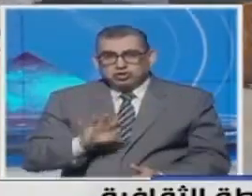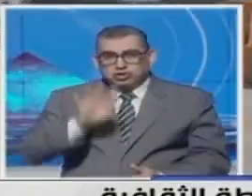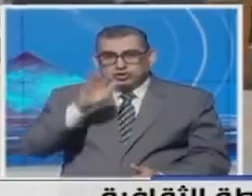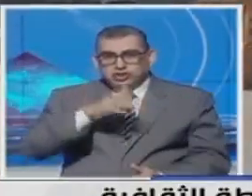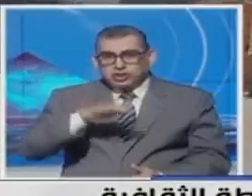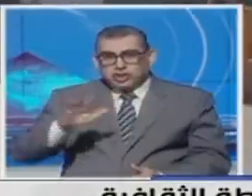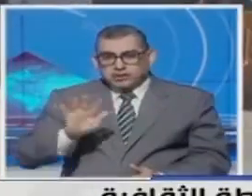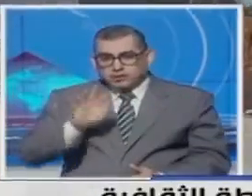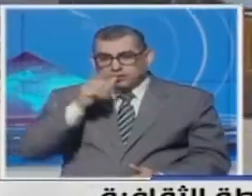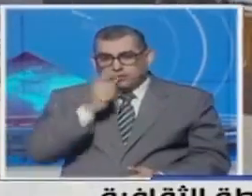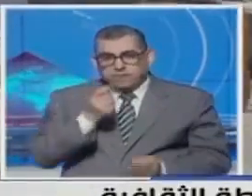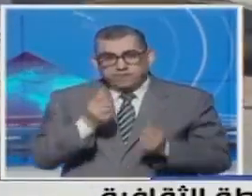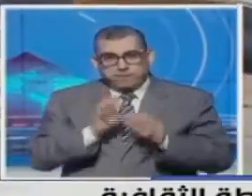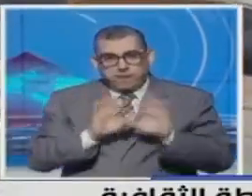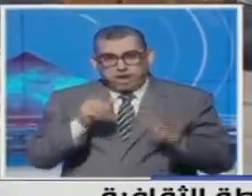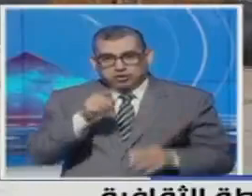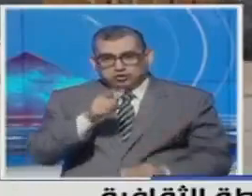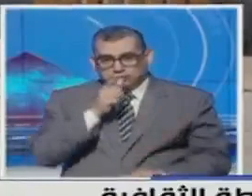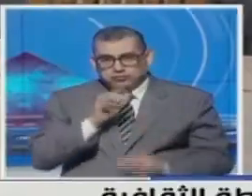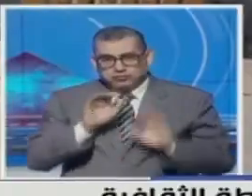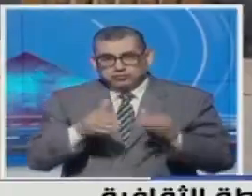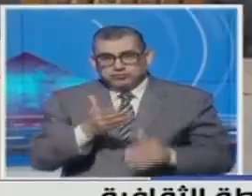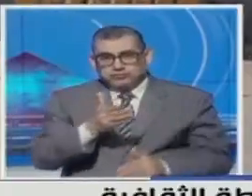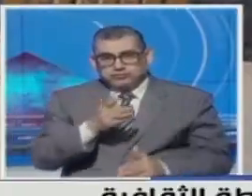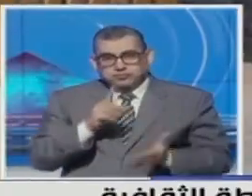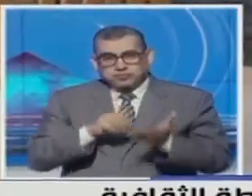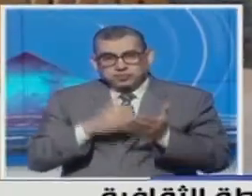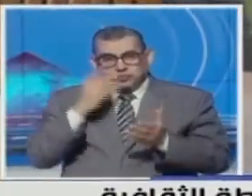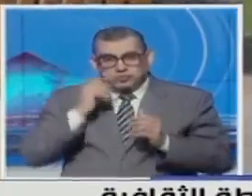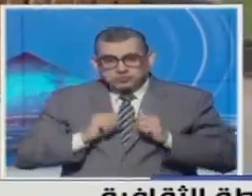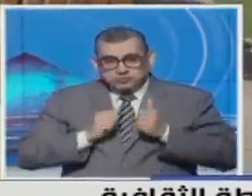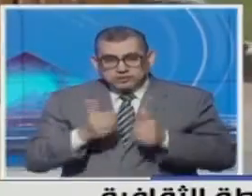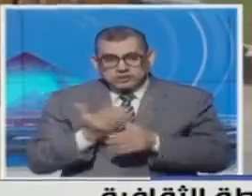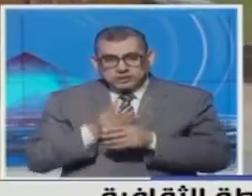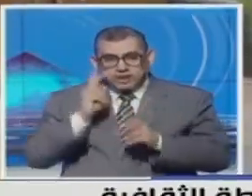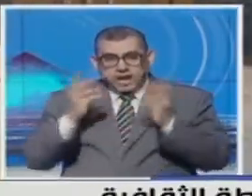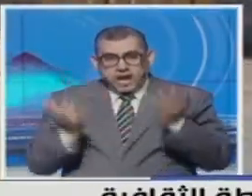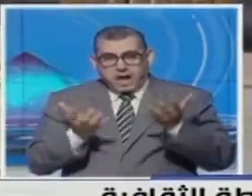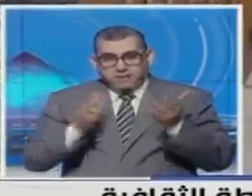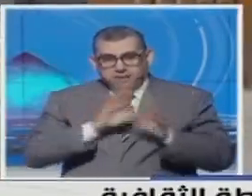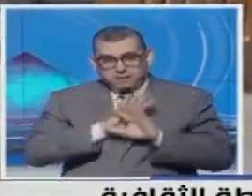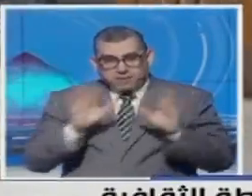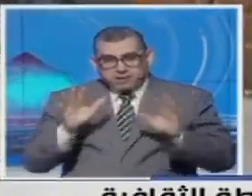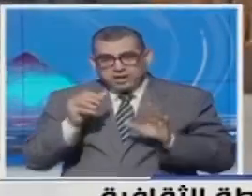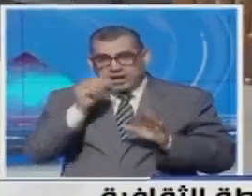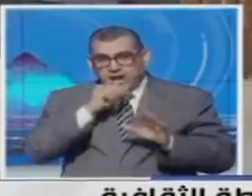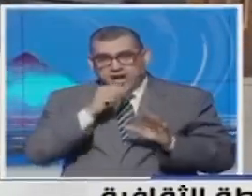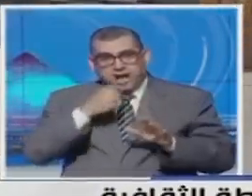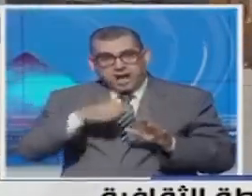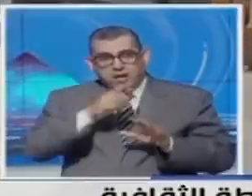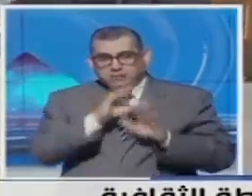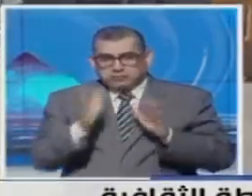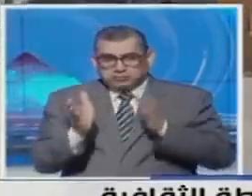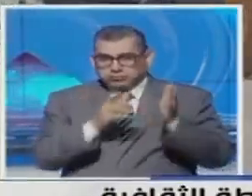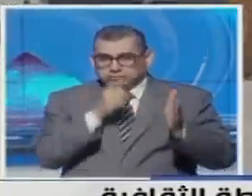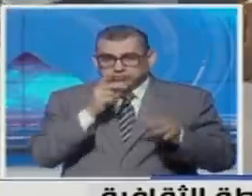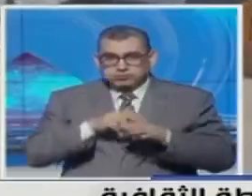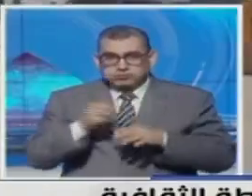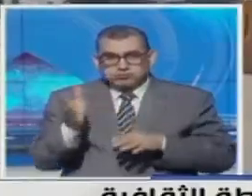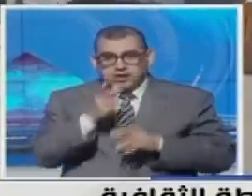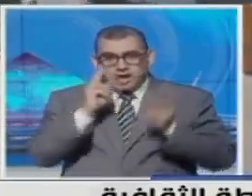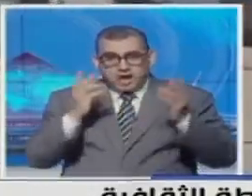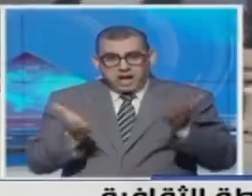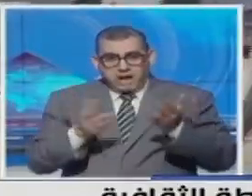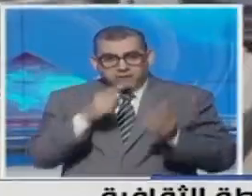المصري بالمجان، وليس فقط الحضور للحفلات الصاخبة والغالية، ولكن هذه الحفلات